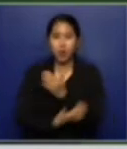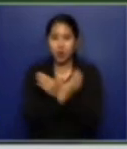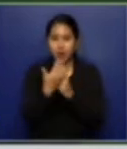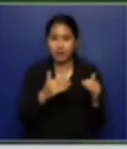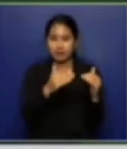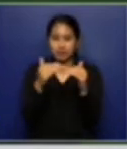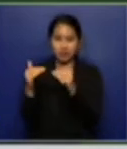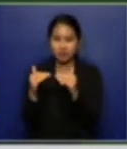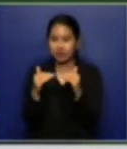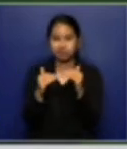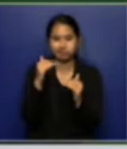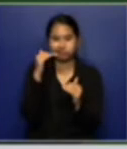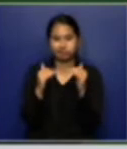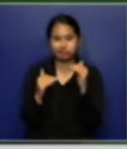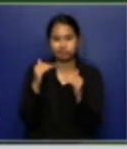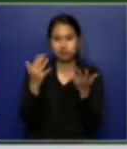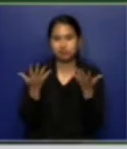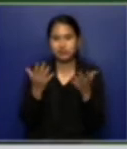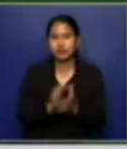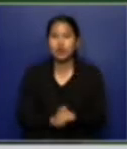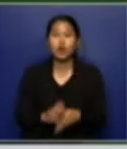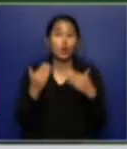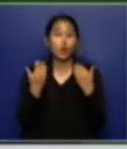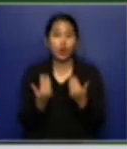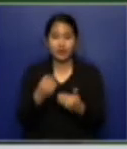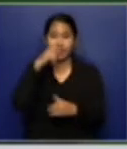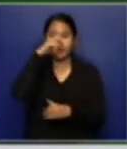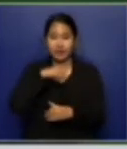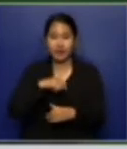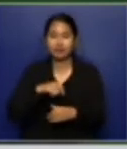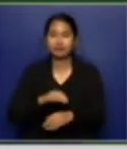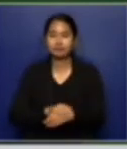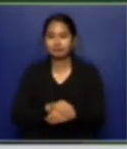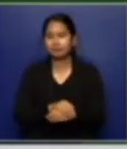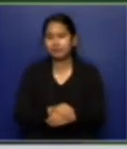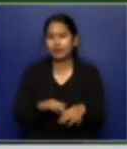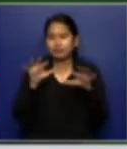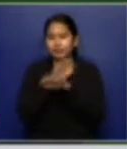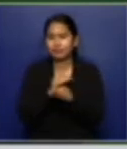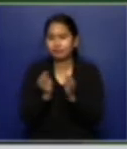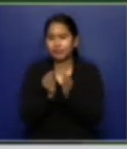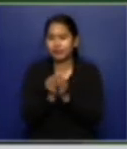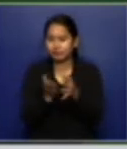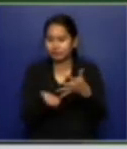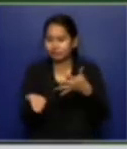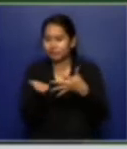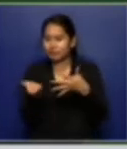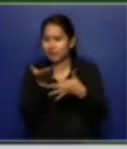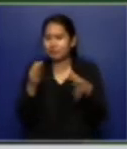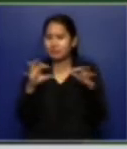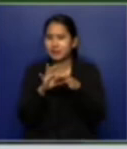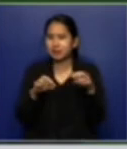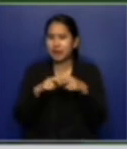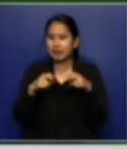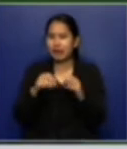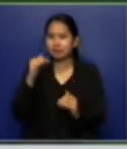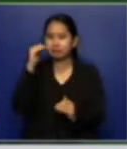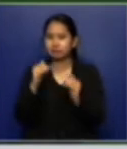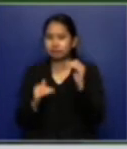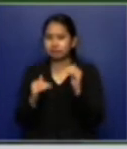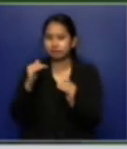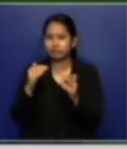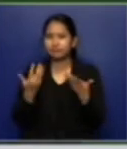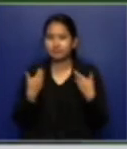มอภาคก็ยิ่งแล้วใหญ่เลยค่ะจนวันนี้ประเทศไทยนี่ขึ้นอันดับต้นๆของประเทศละในเรื่องของความเหลื่อมล้ำท่านประธาน